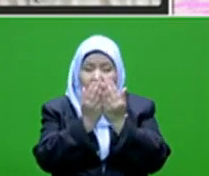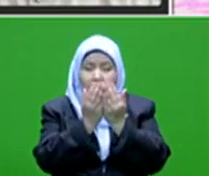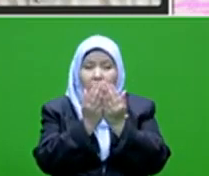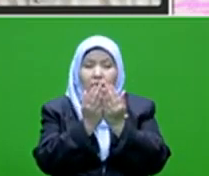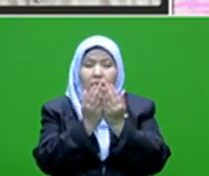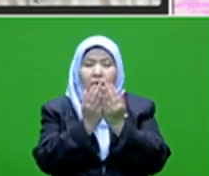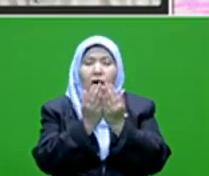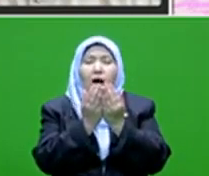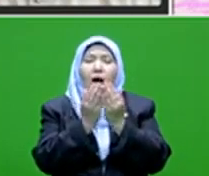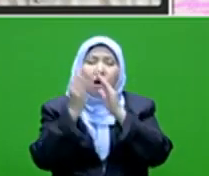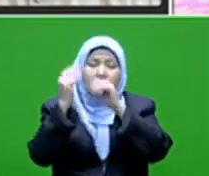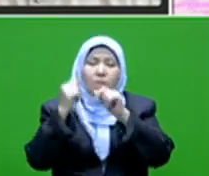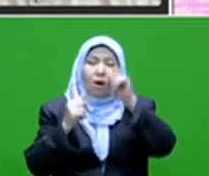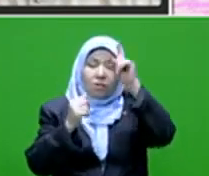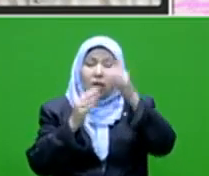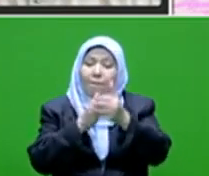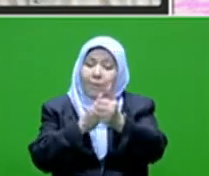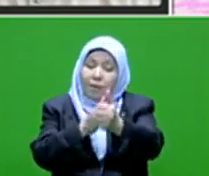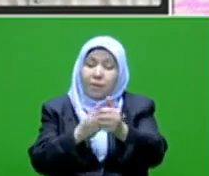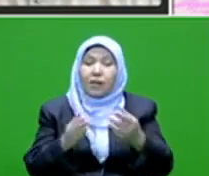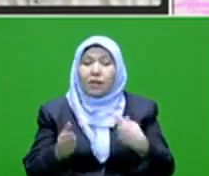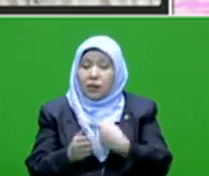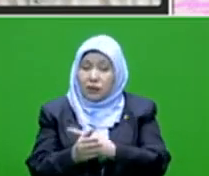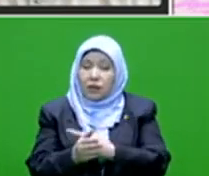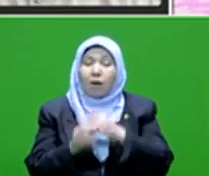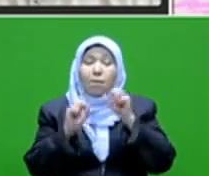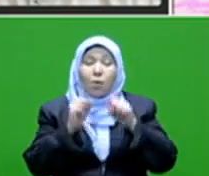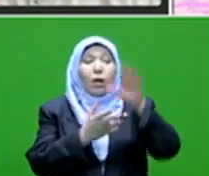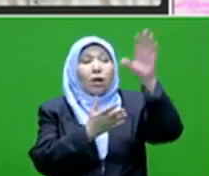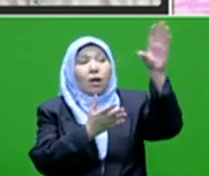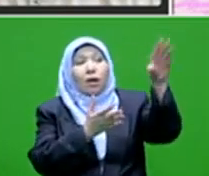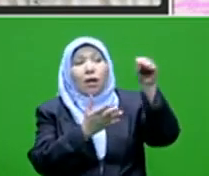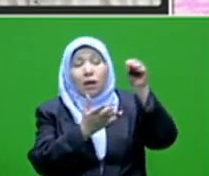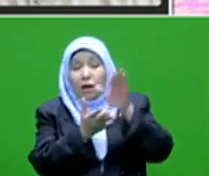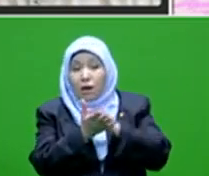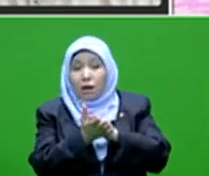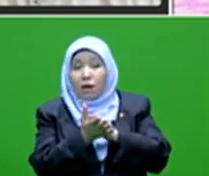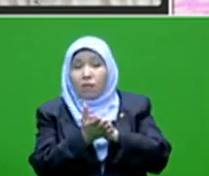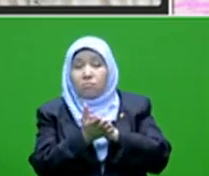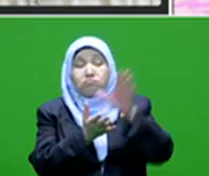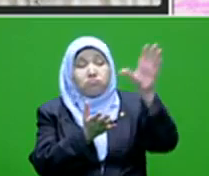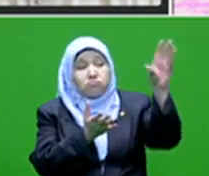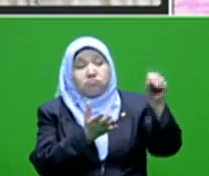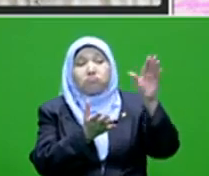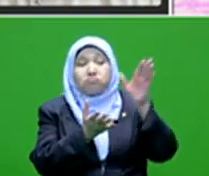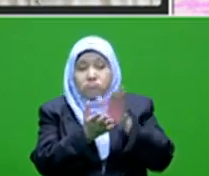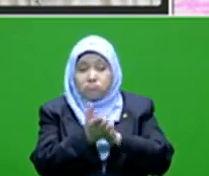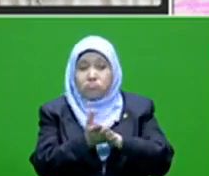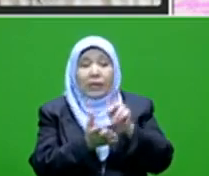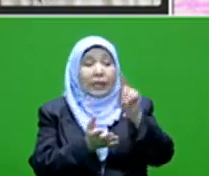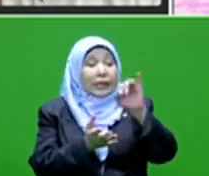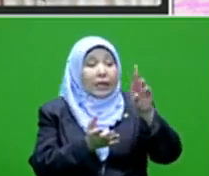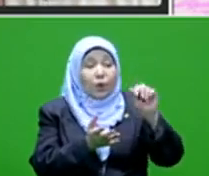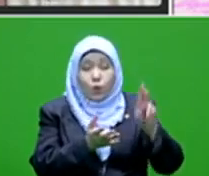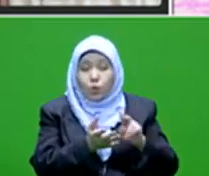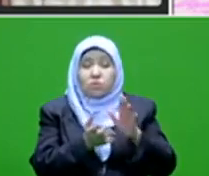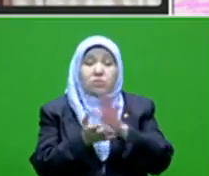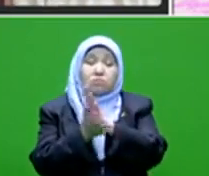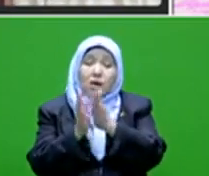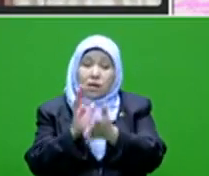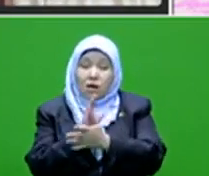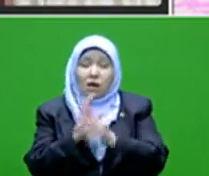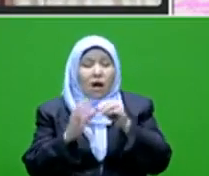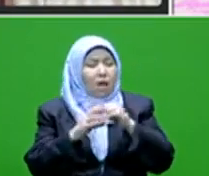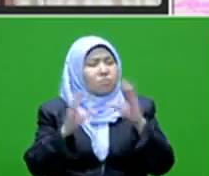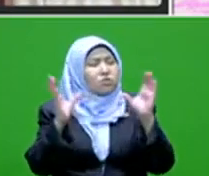agar Allah pimpin kita boleh tiru ciri Nabi Yusuf, dan dalam keadaan pelbagai